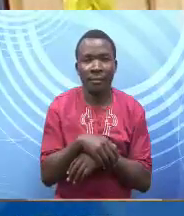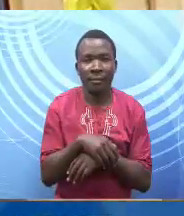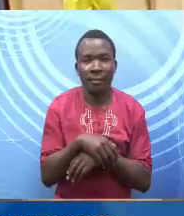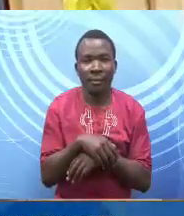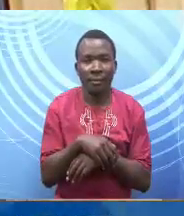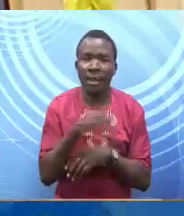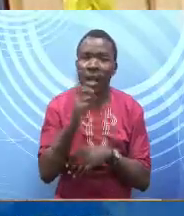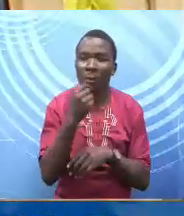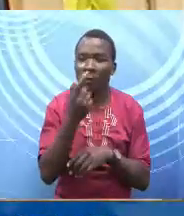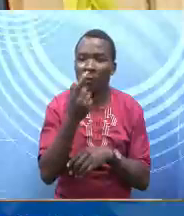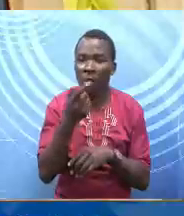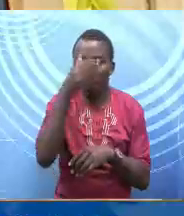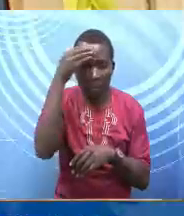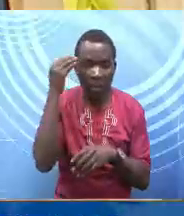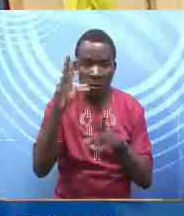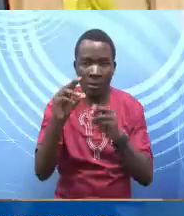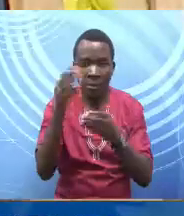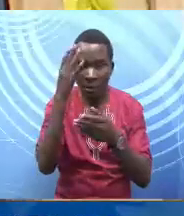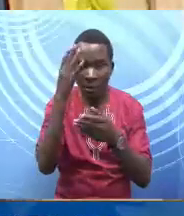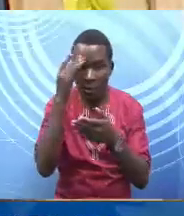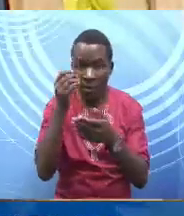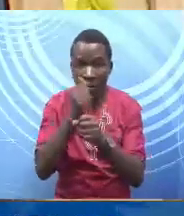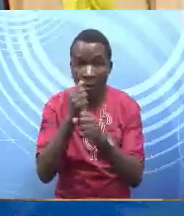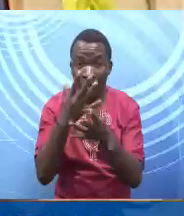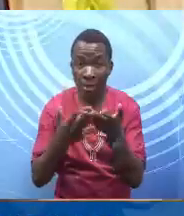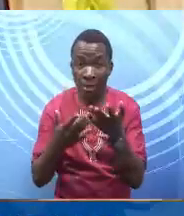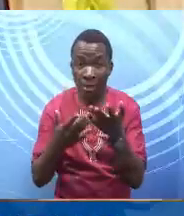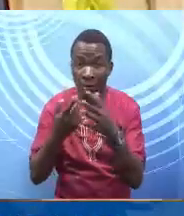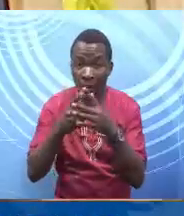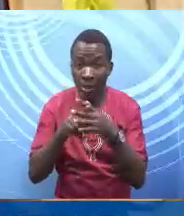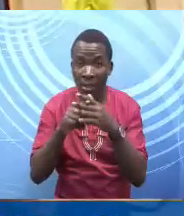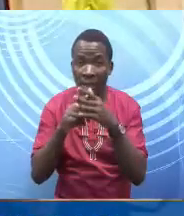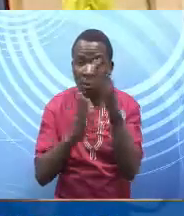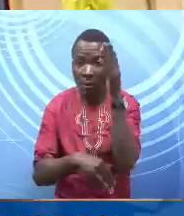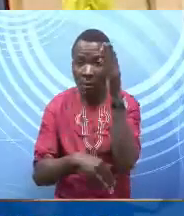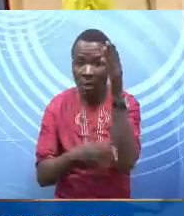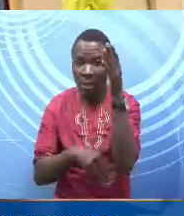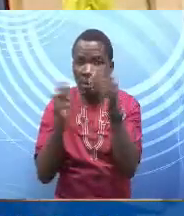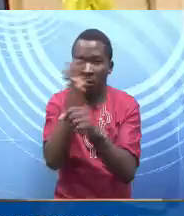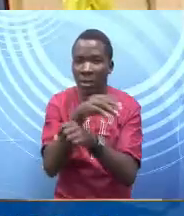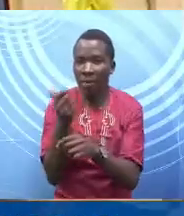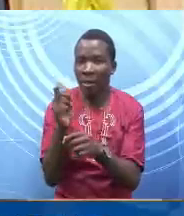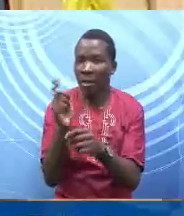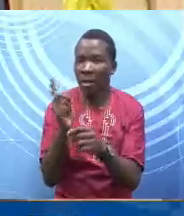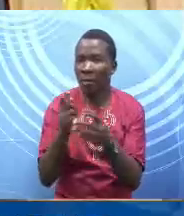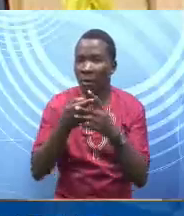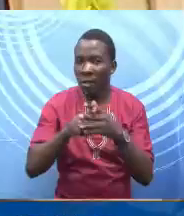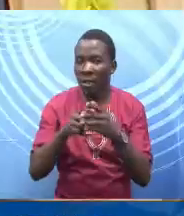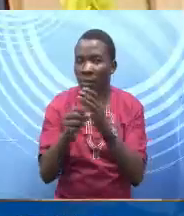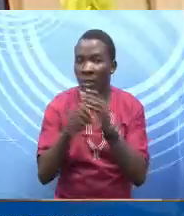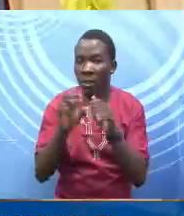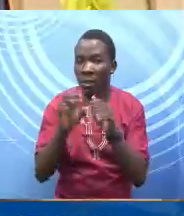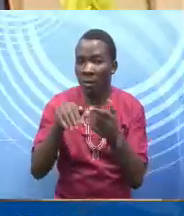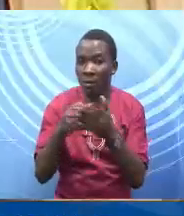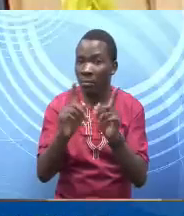ntabwo tuvuga ko bibagiranye kuko twakoze urutonde duhereye ku batishoboye kurusha abandi ntabwo twahereye umurenge wose